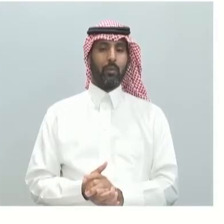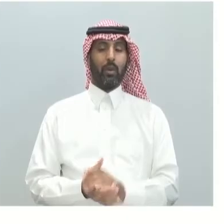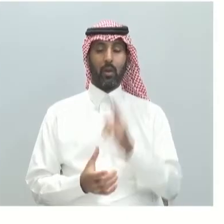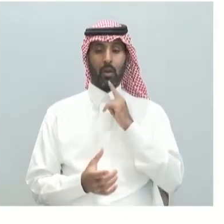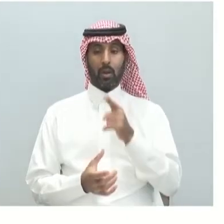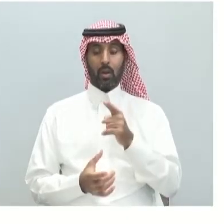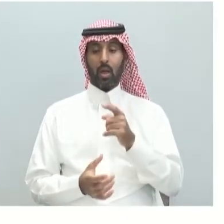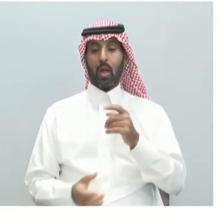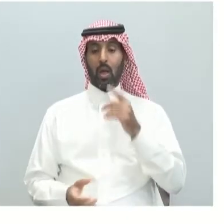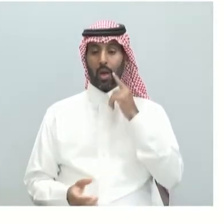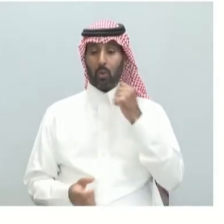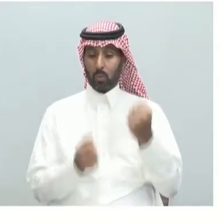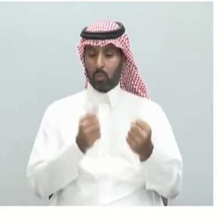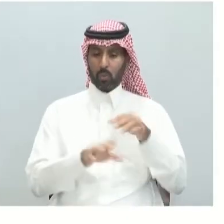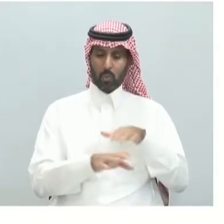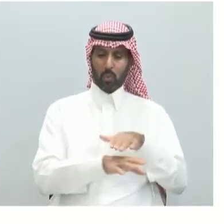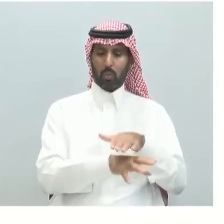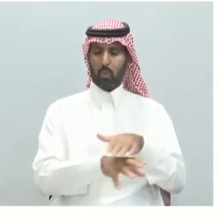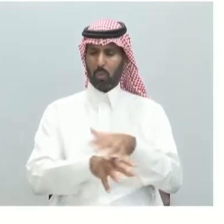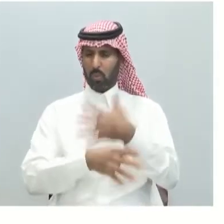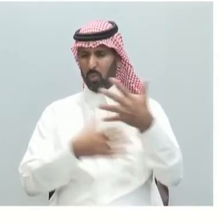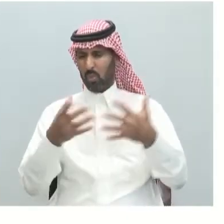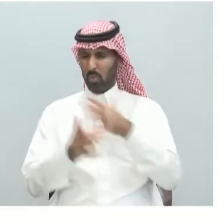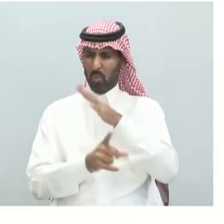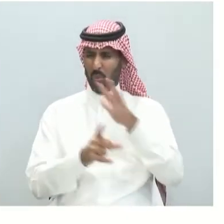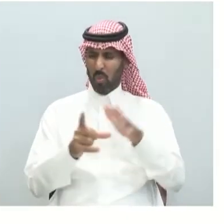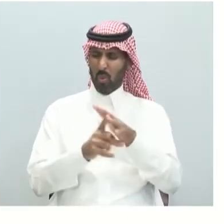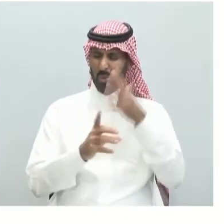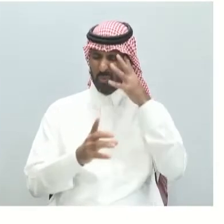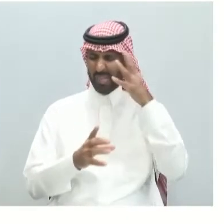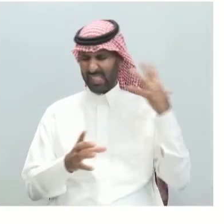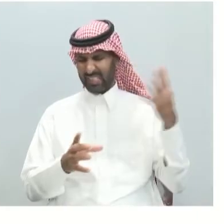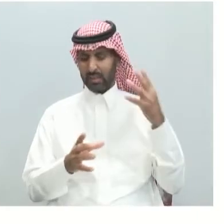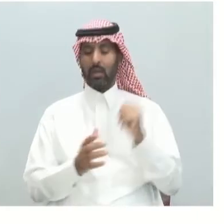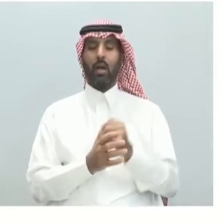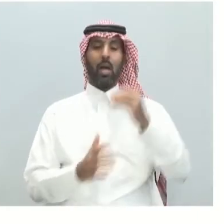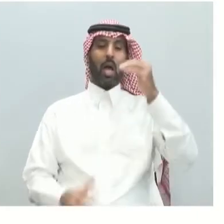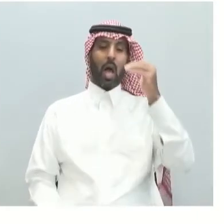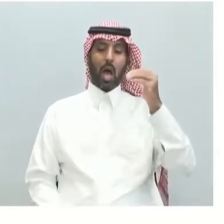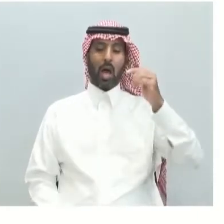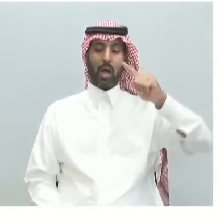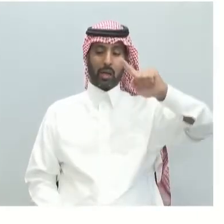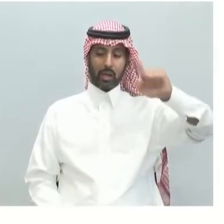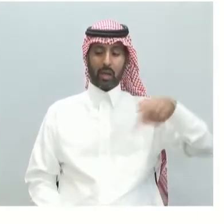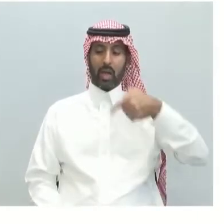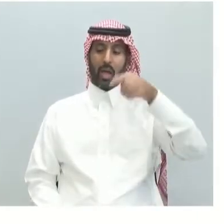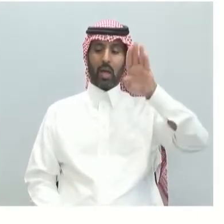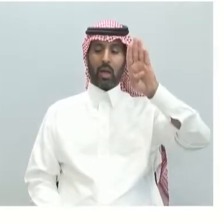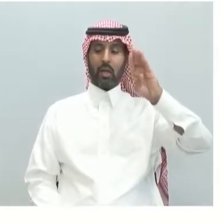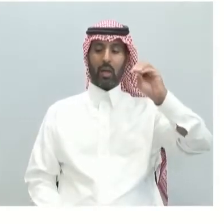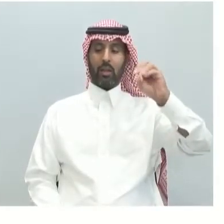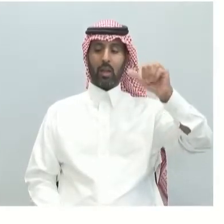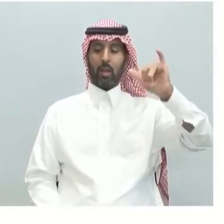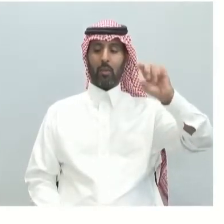نقول حركه المرور تسبب الاضطراب والقلق اذا اعزائي الطلاب